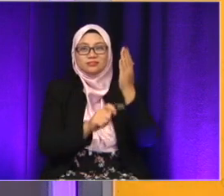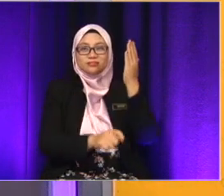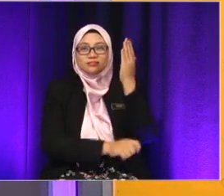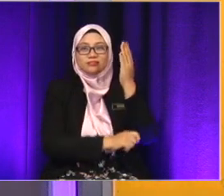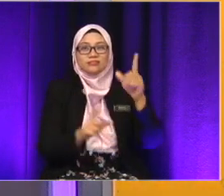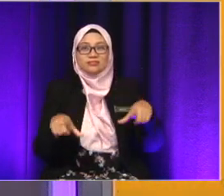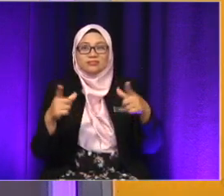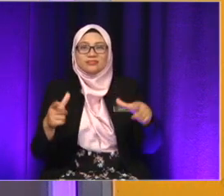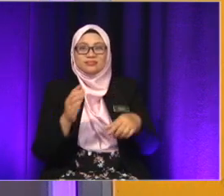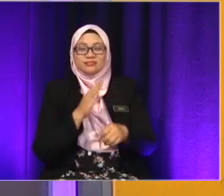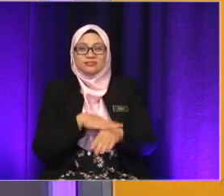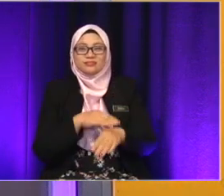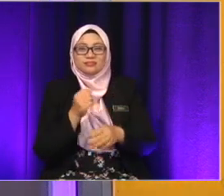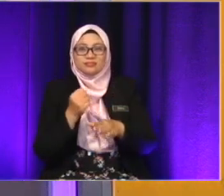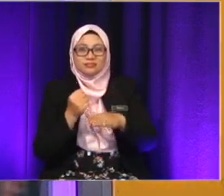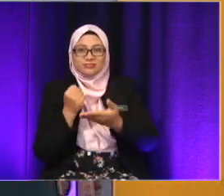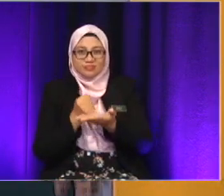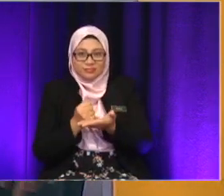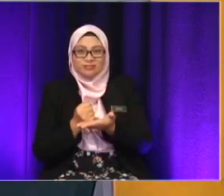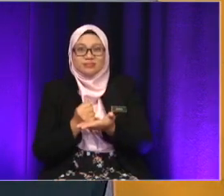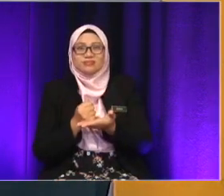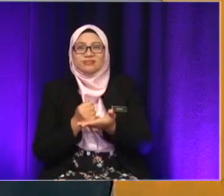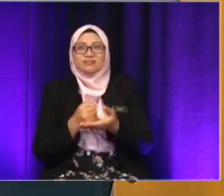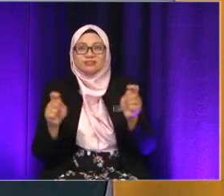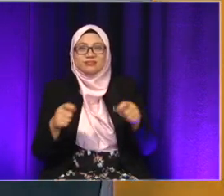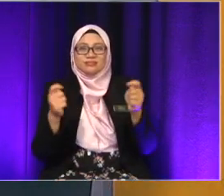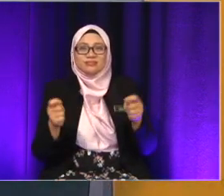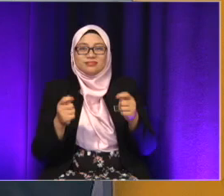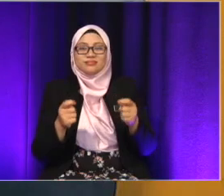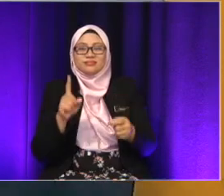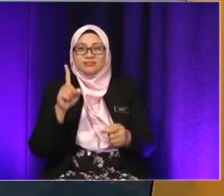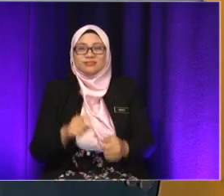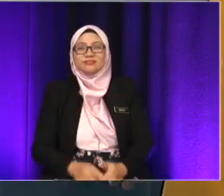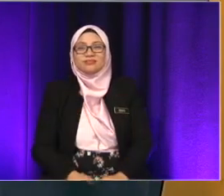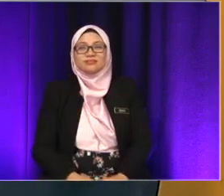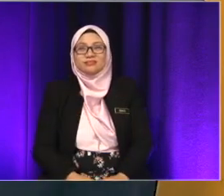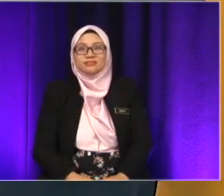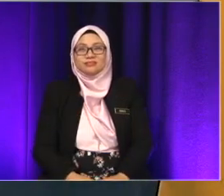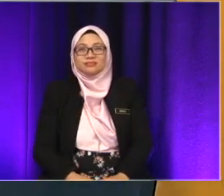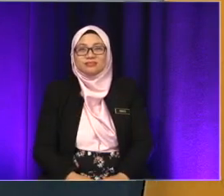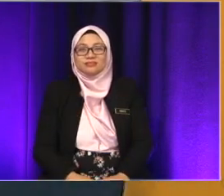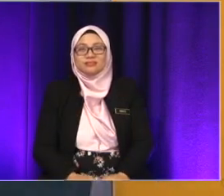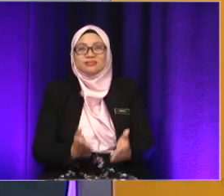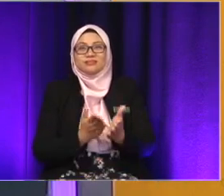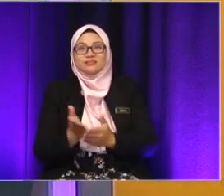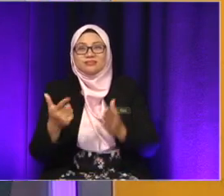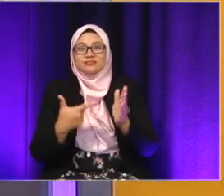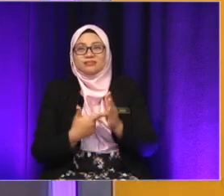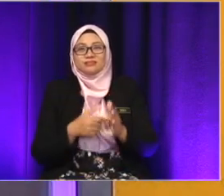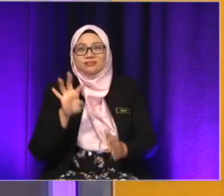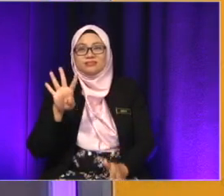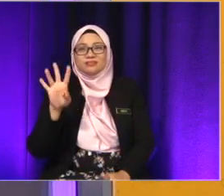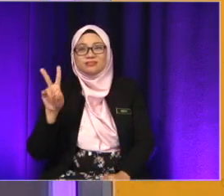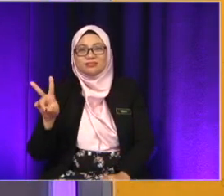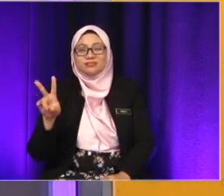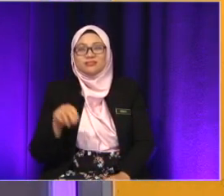tunggal. Ini senjata sahala tadilah. Okey, terus lagi Boleh Hamil Boleh cikgu. Insya-Allah. Okey, terus lagi. Okey. Yang ni pula 4-2. 4-2 pun